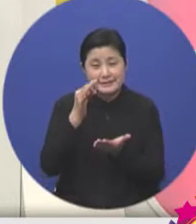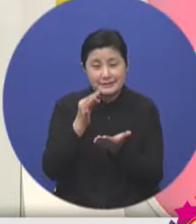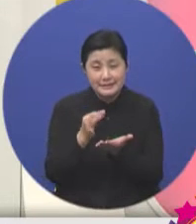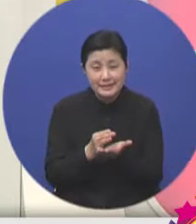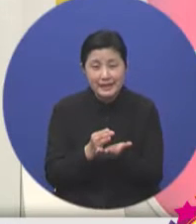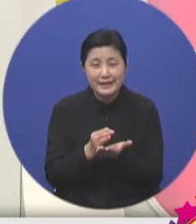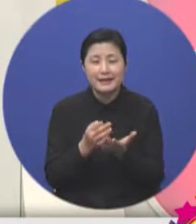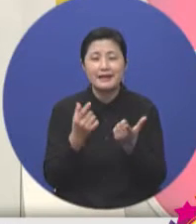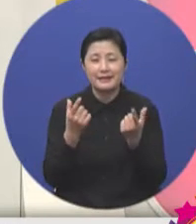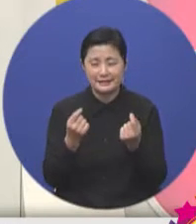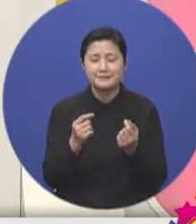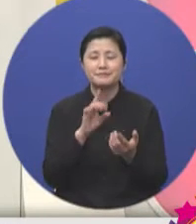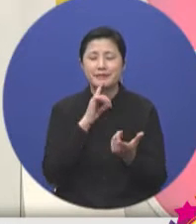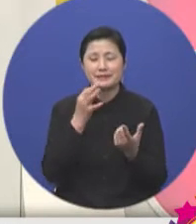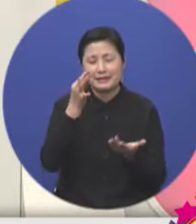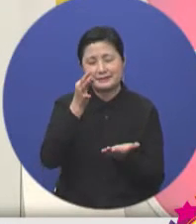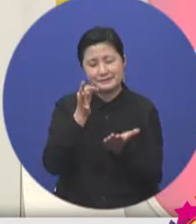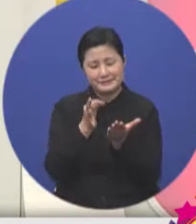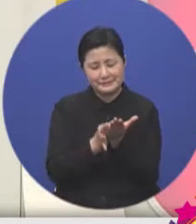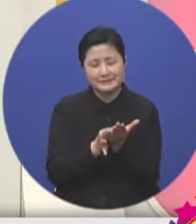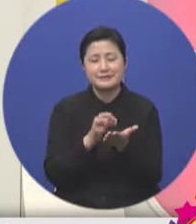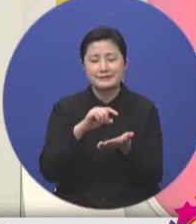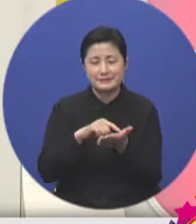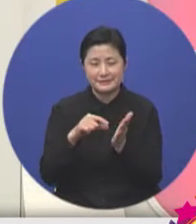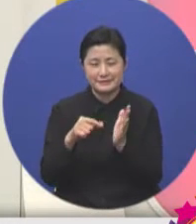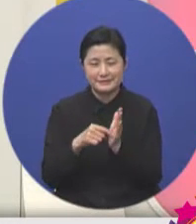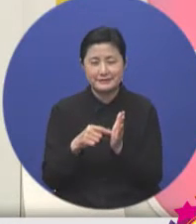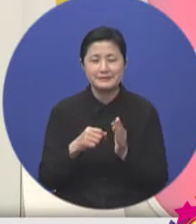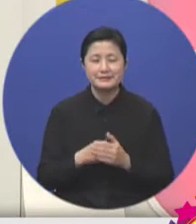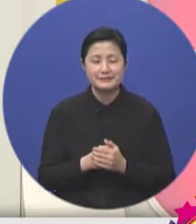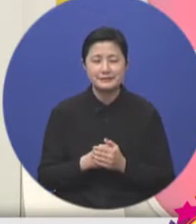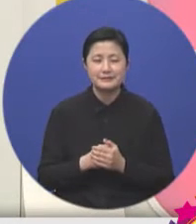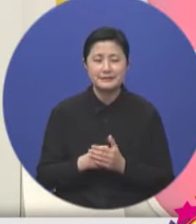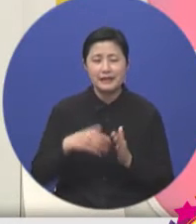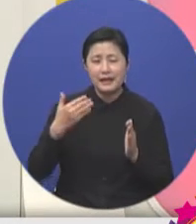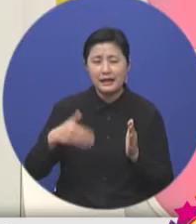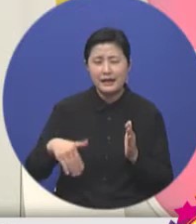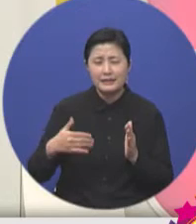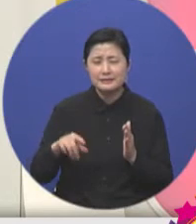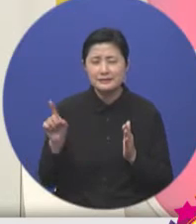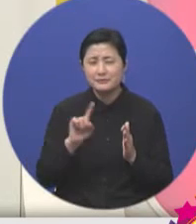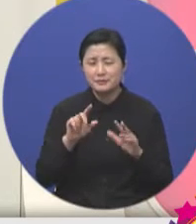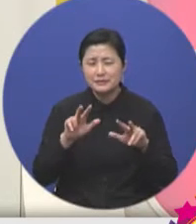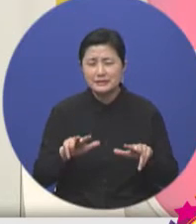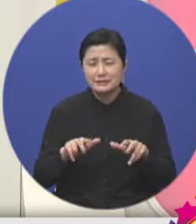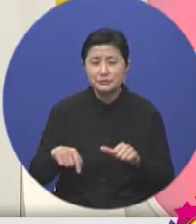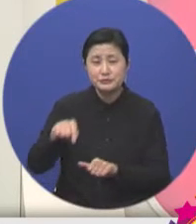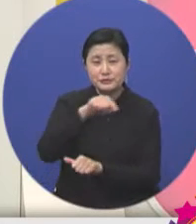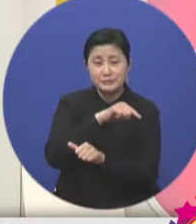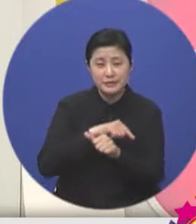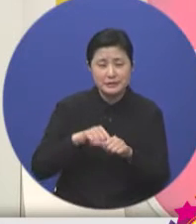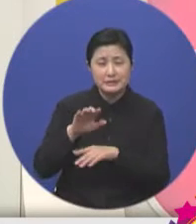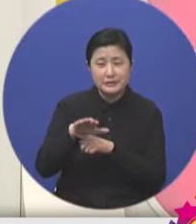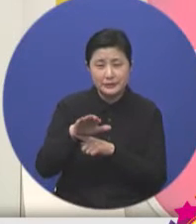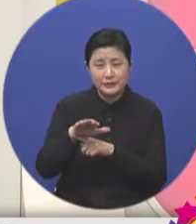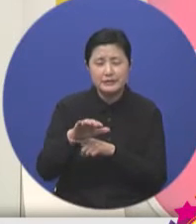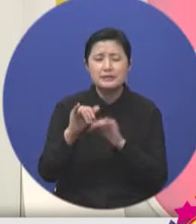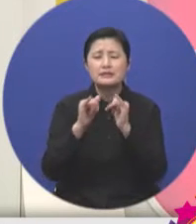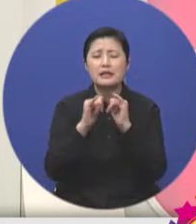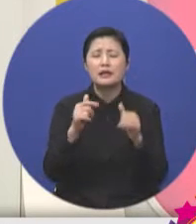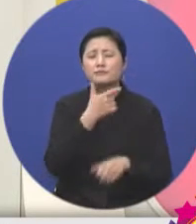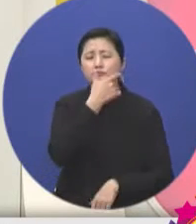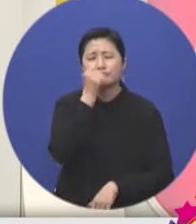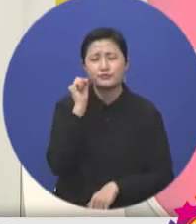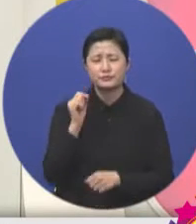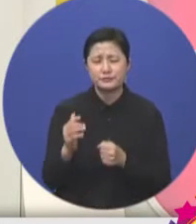하고 지금이 최고. 네 가격도 저렴하고요. 예. 근데 아직까지는 밀감이 지금 여기 이 촌에도요 사람이